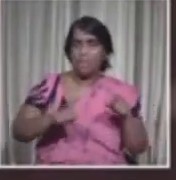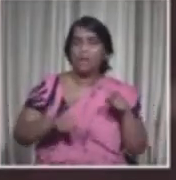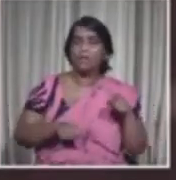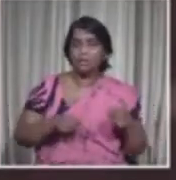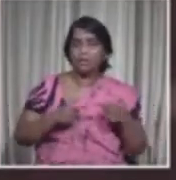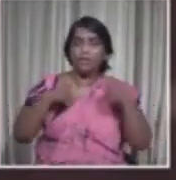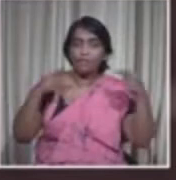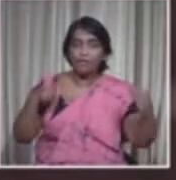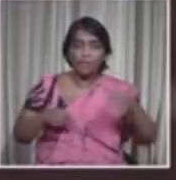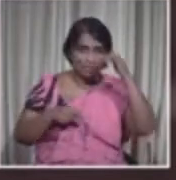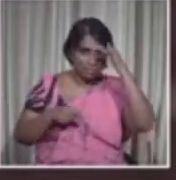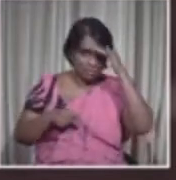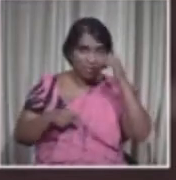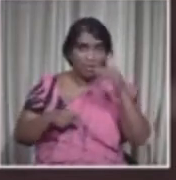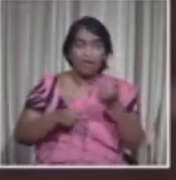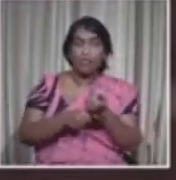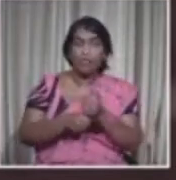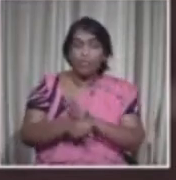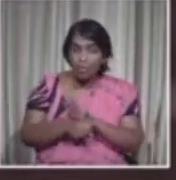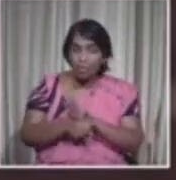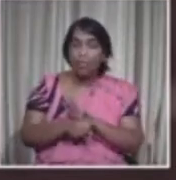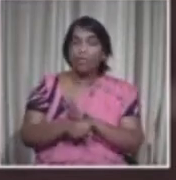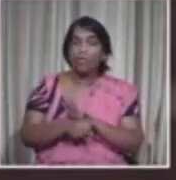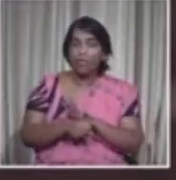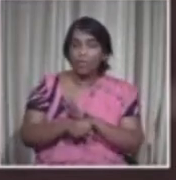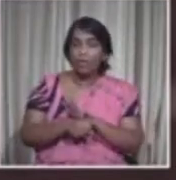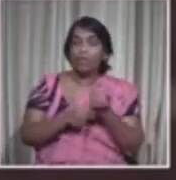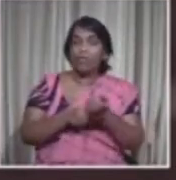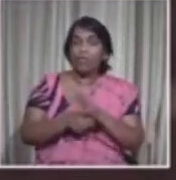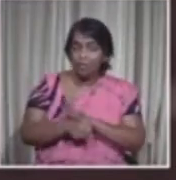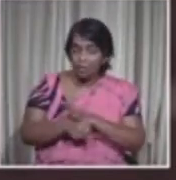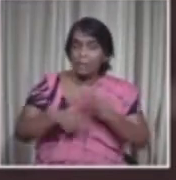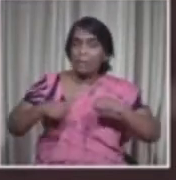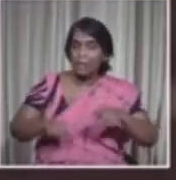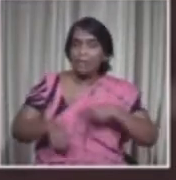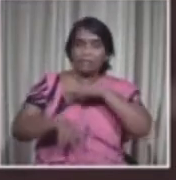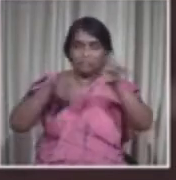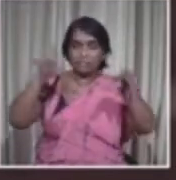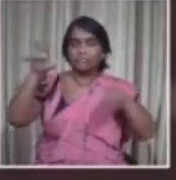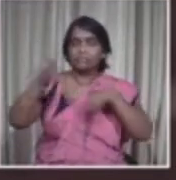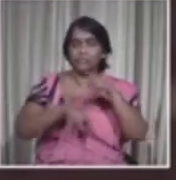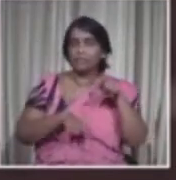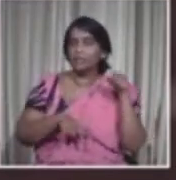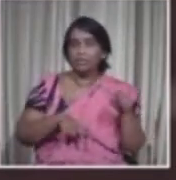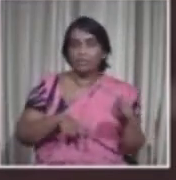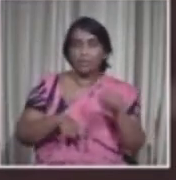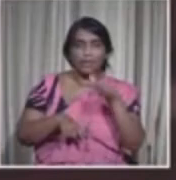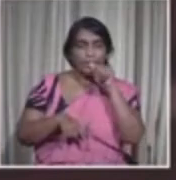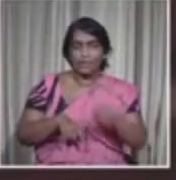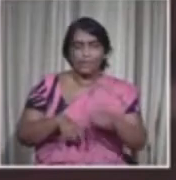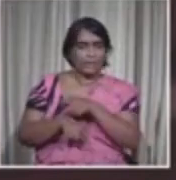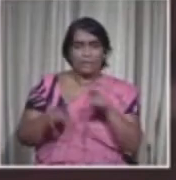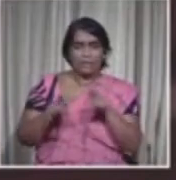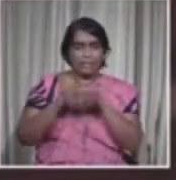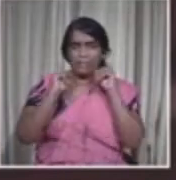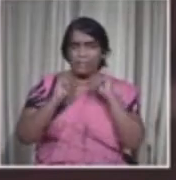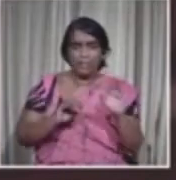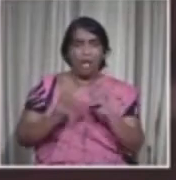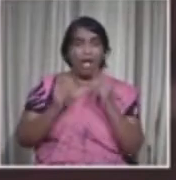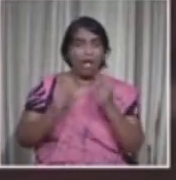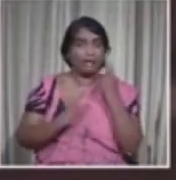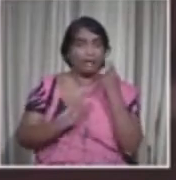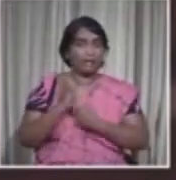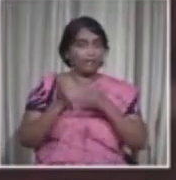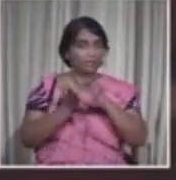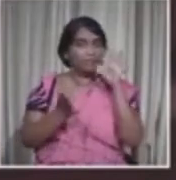විපක්ෂ නායකතුමනි කොවිඩ් කාලේ ගිය හැමතැනම කොවිඩ් කාලේ ඒ නිසා එහෙම කිසි දෙයක් වෙන්න දෙන්නේ නැහැ හදිසි නීතිය දැම්මා